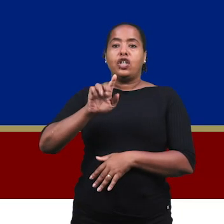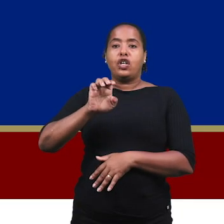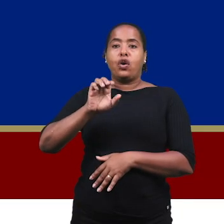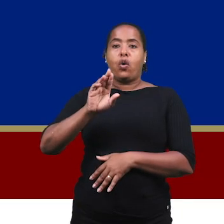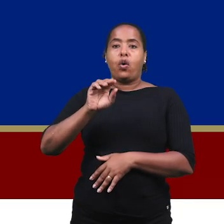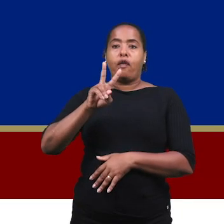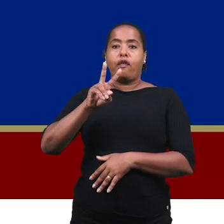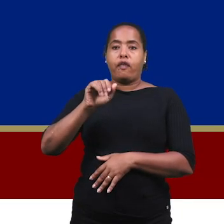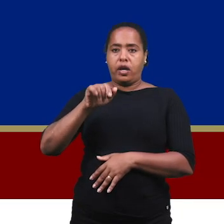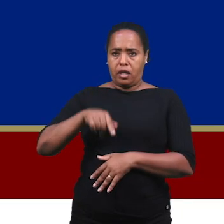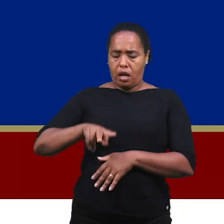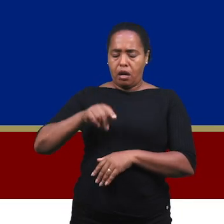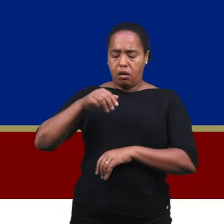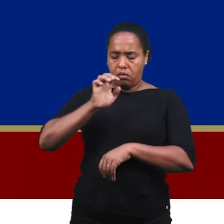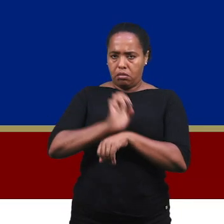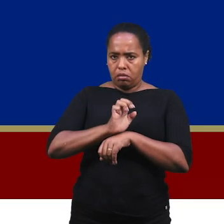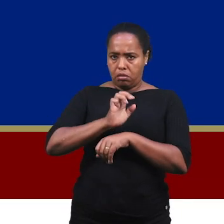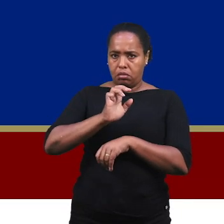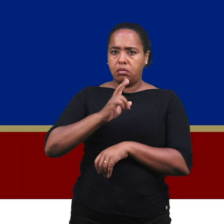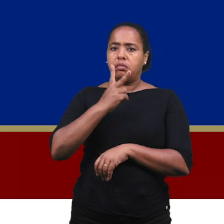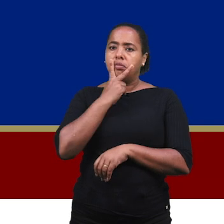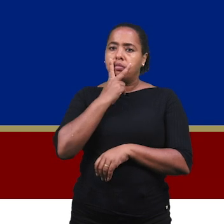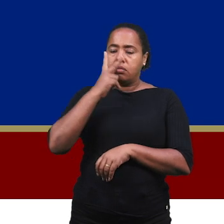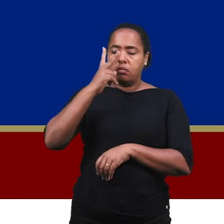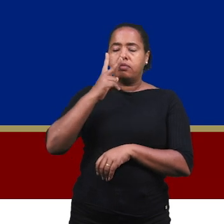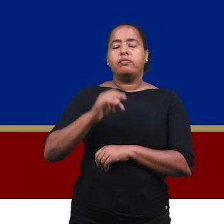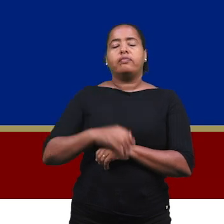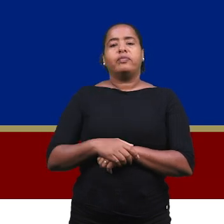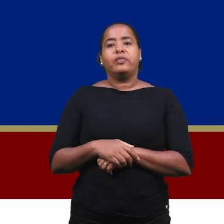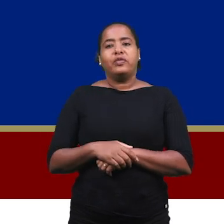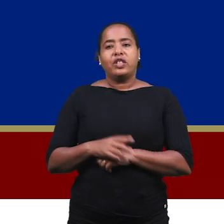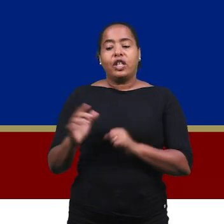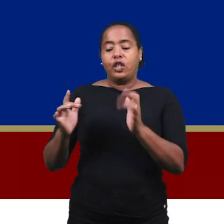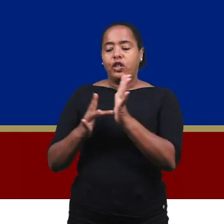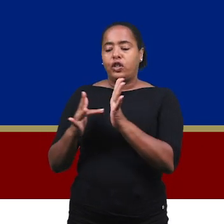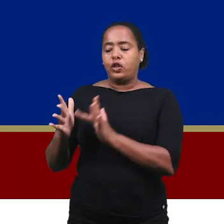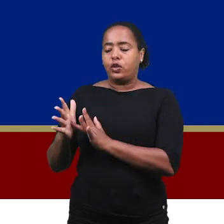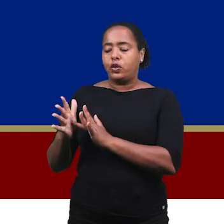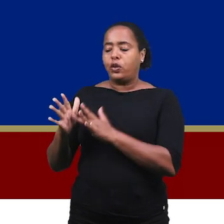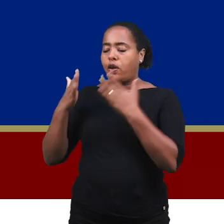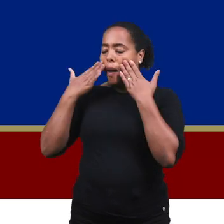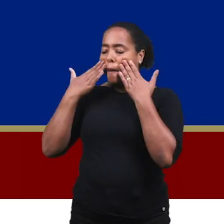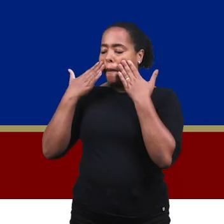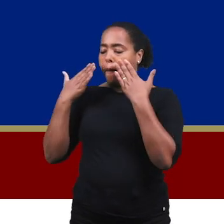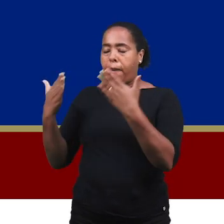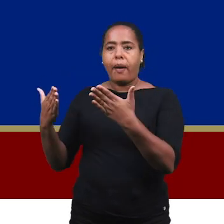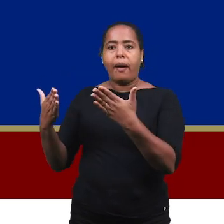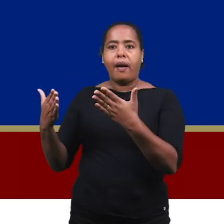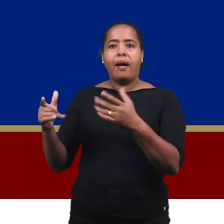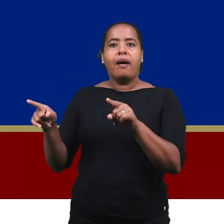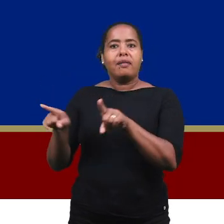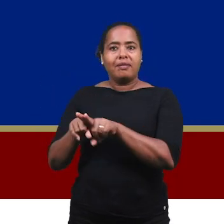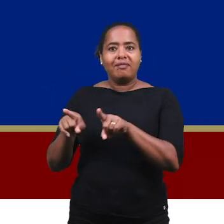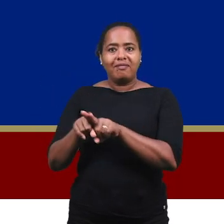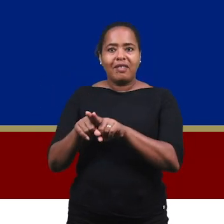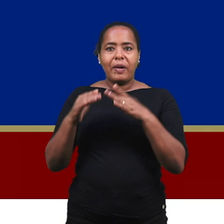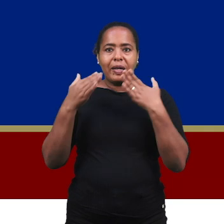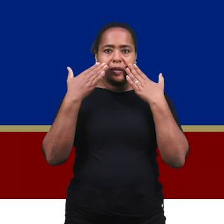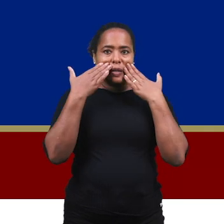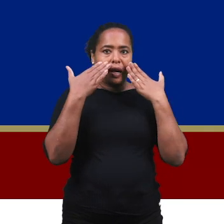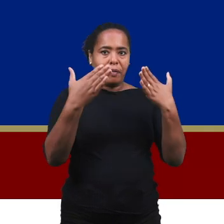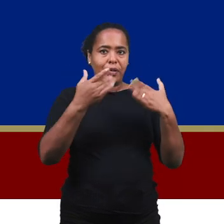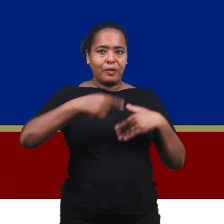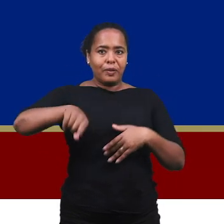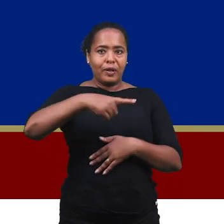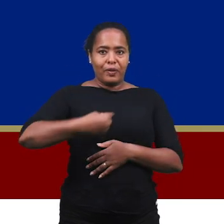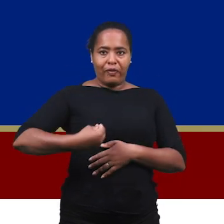Мерсис, так же, как во время преломления хлеба Иисус открылся им, он открылся и